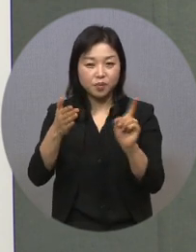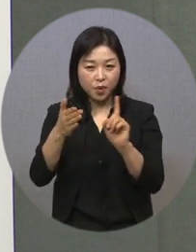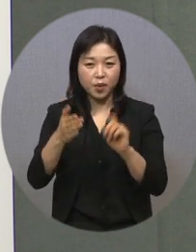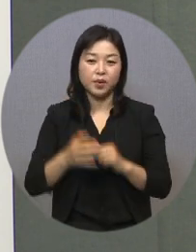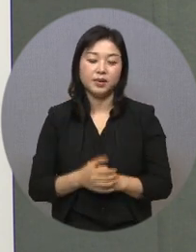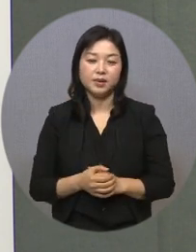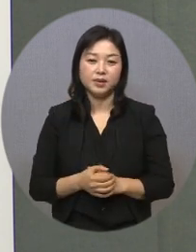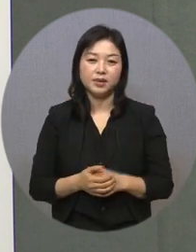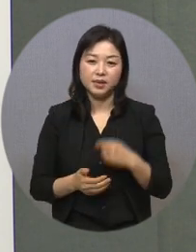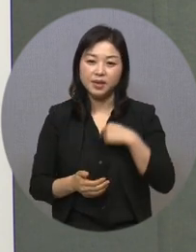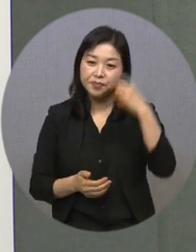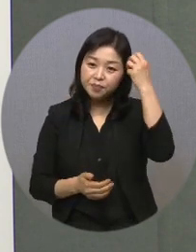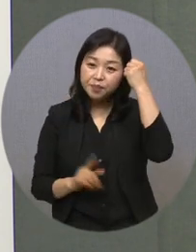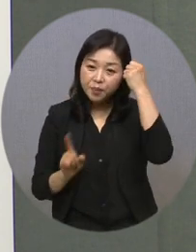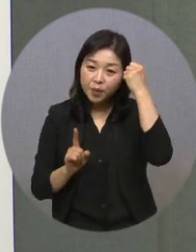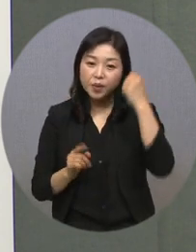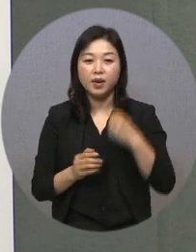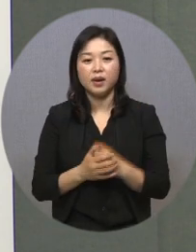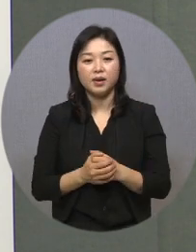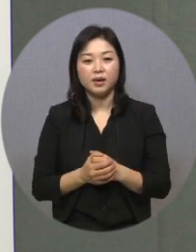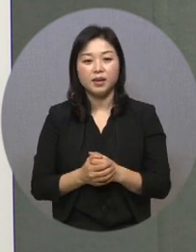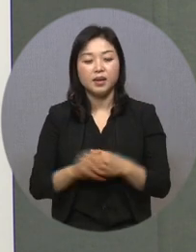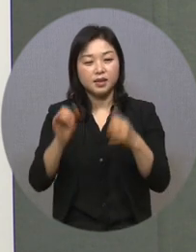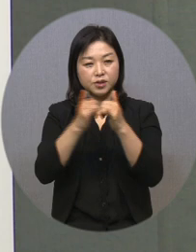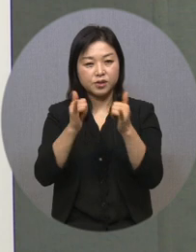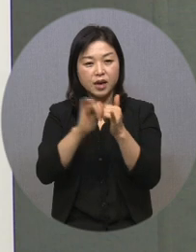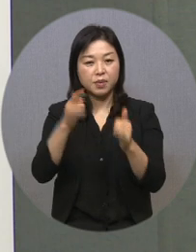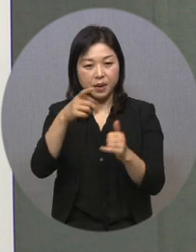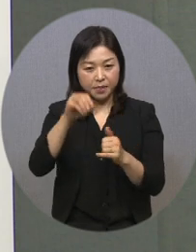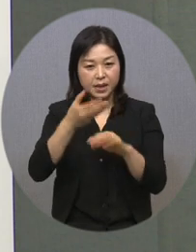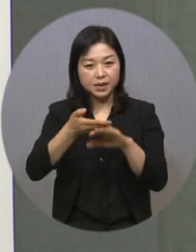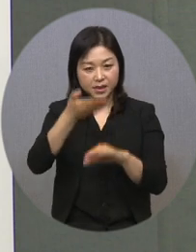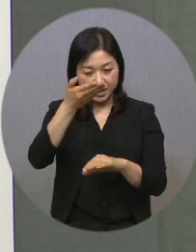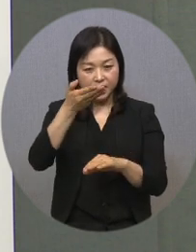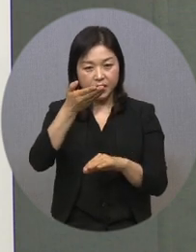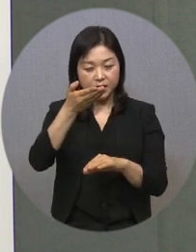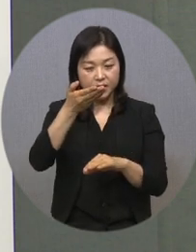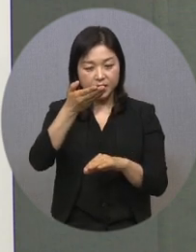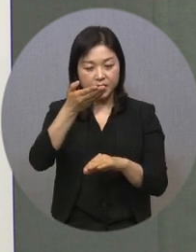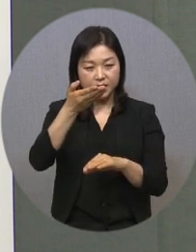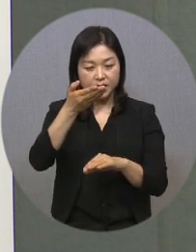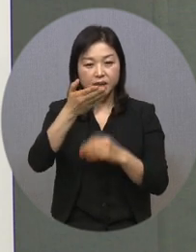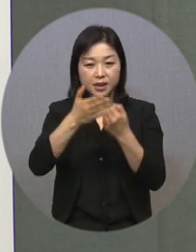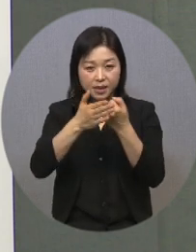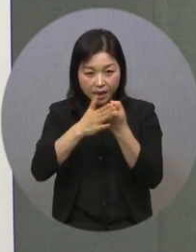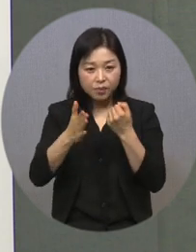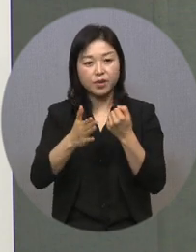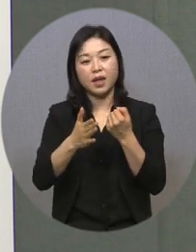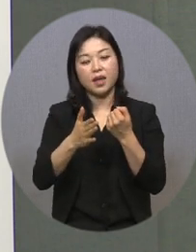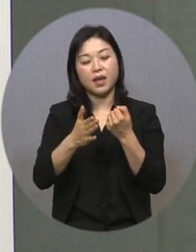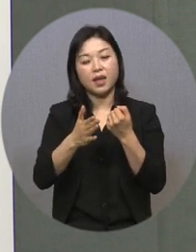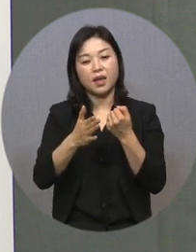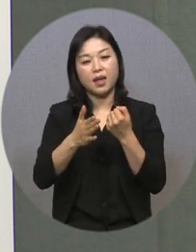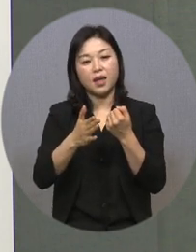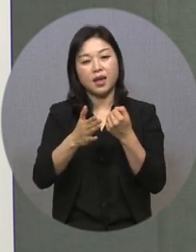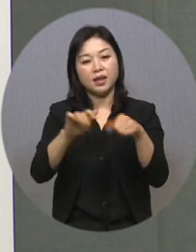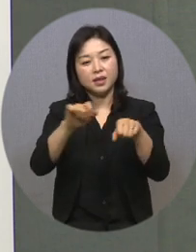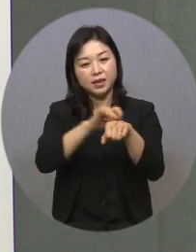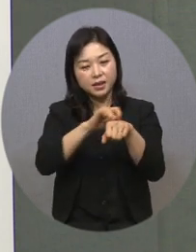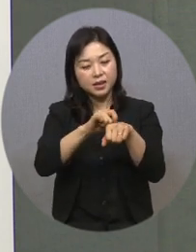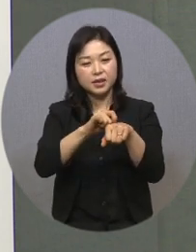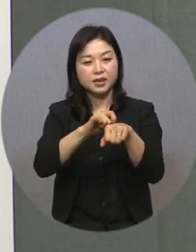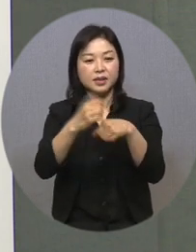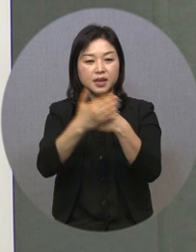머리에 남는 거는 인구가 100만이 넘었기 때문에 불갑을 어떤